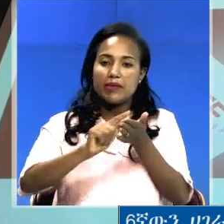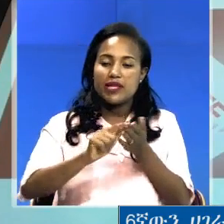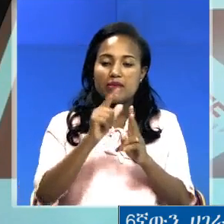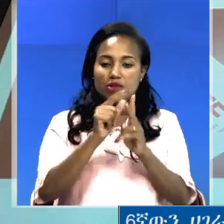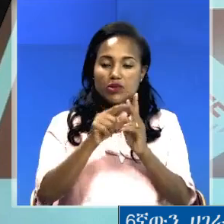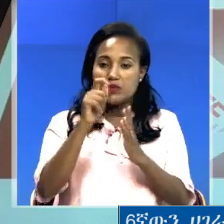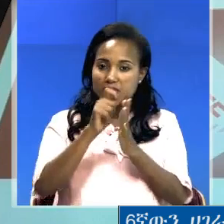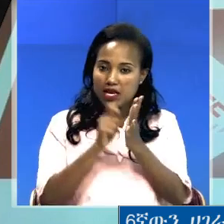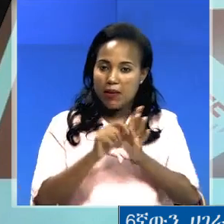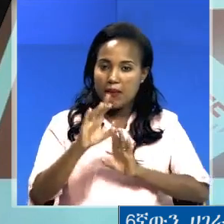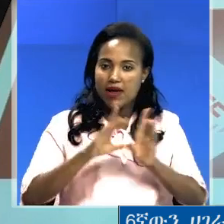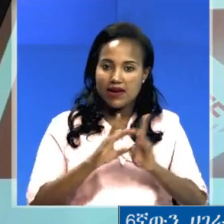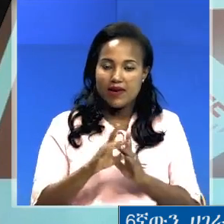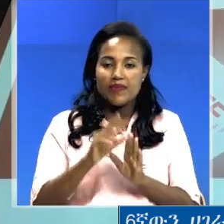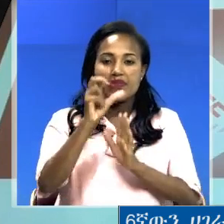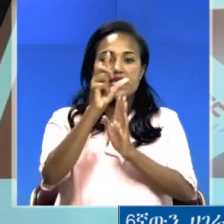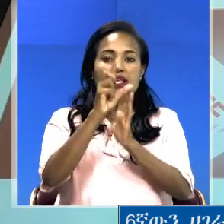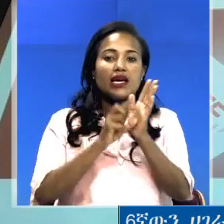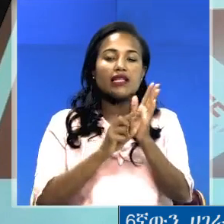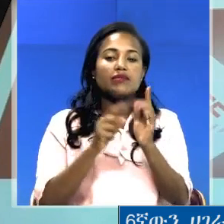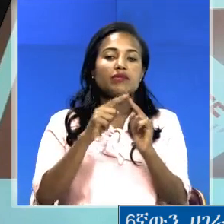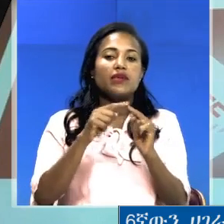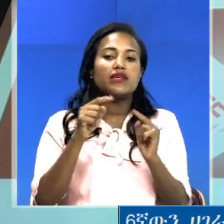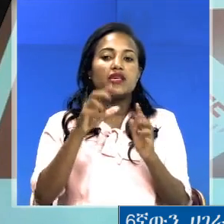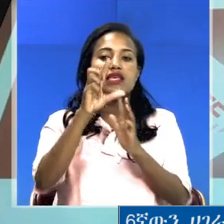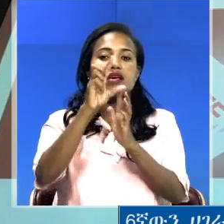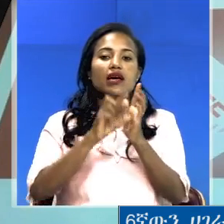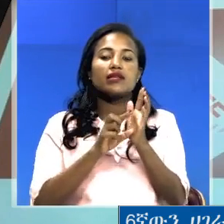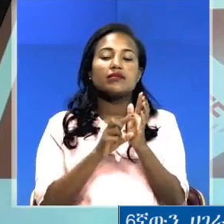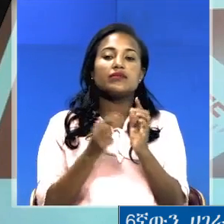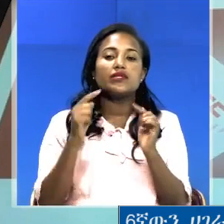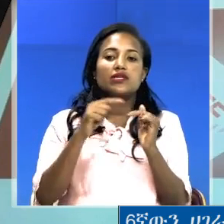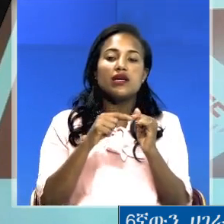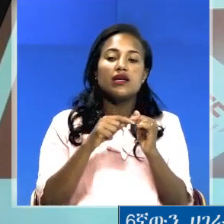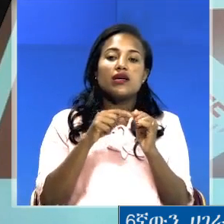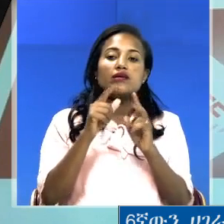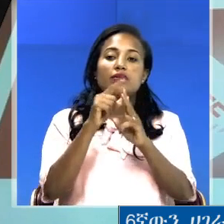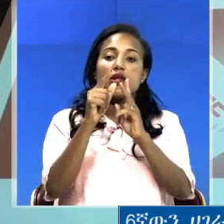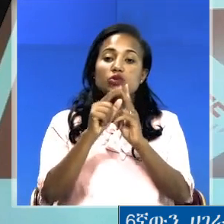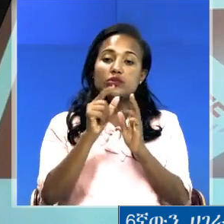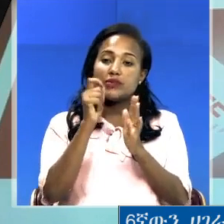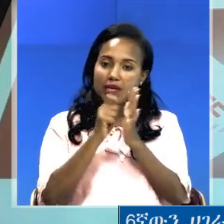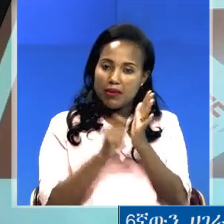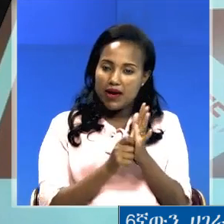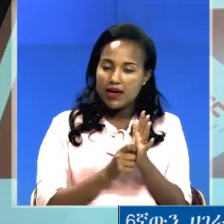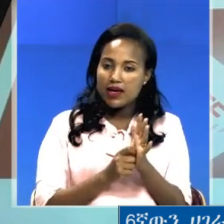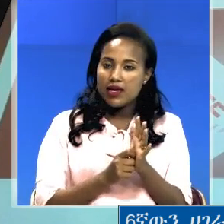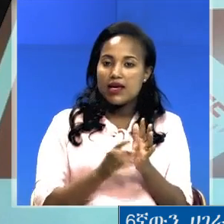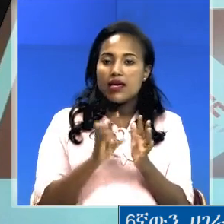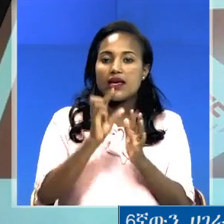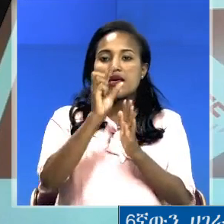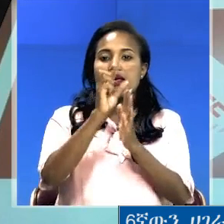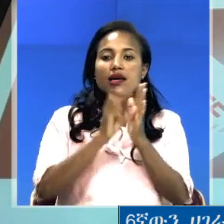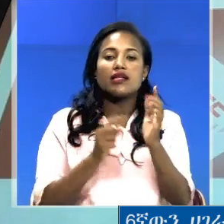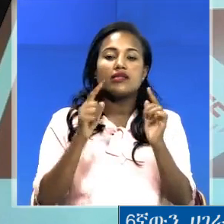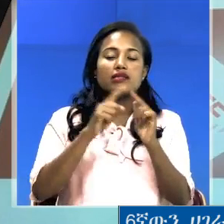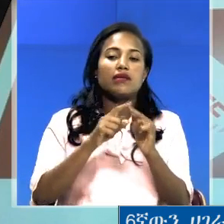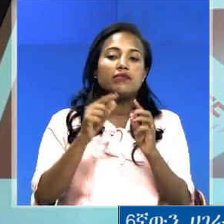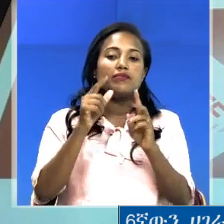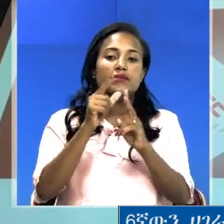ማካሄድ፣ ከየካቲት መጀመሪያ እስከ የካቲት አጋማሽ የጮች ምዝገባ፣ እንዲሁም ከየካቲት አጋማሽ እስከ ምርጫው ማካሄጃ ሳምንት